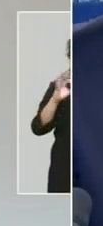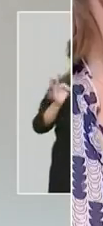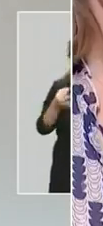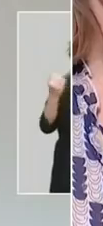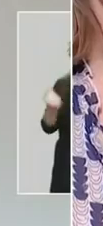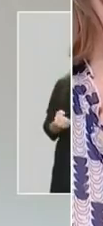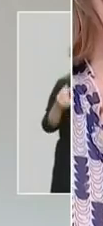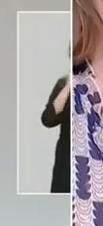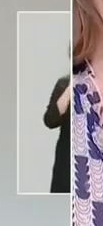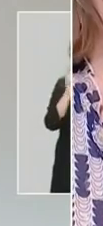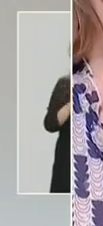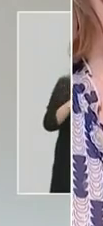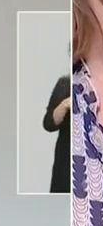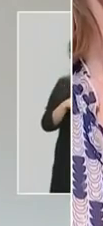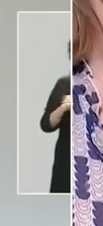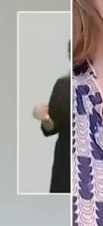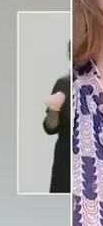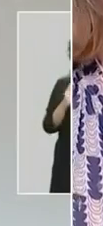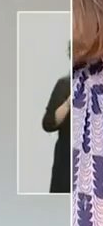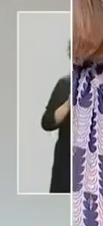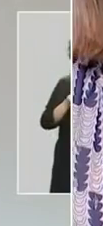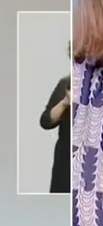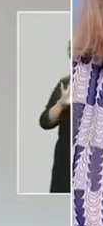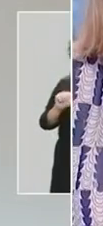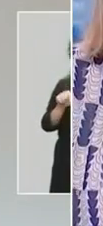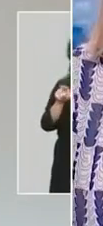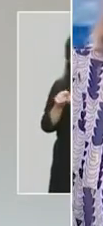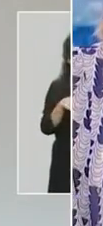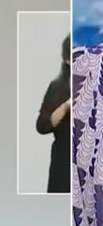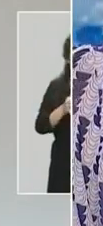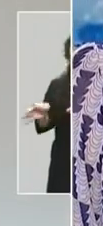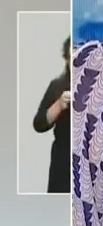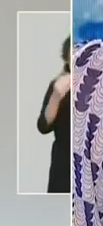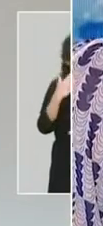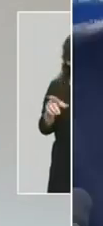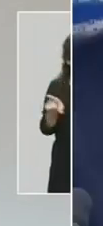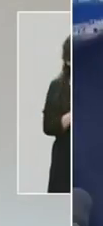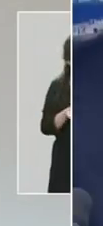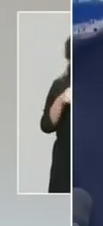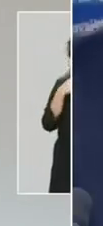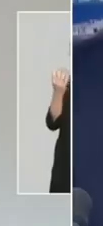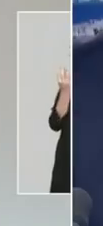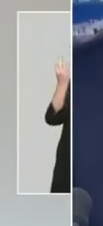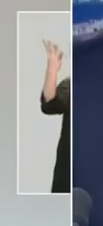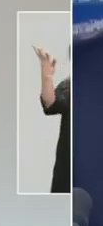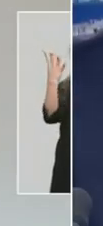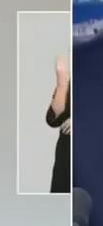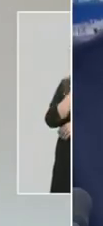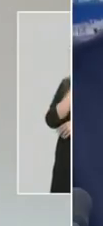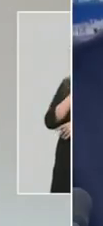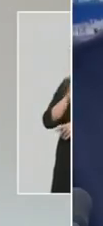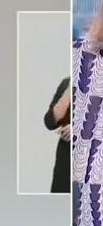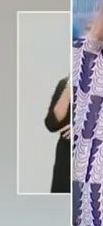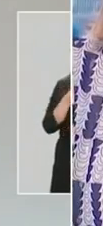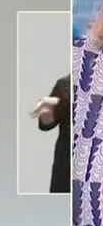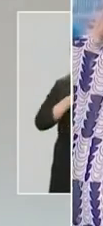Également, aussi un volet d'annonce sur les gestes barrières. Hein, le retour du masque. Oui, pardon, sur les masques. En intérieur, partout. Exactement, Gérald, à